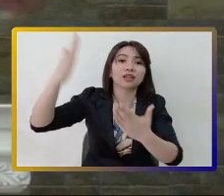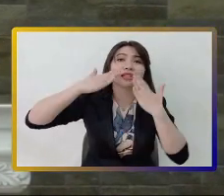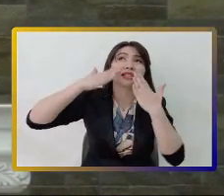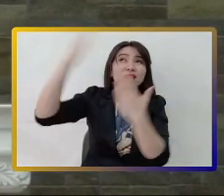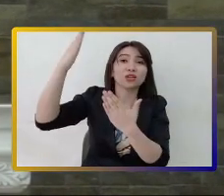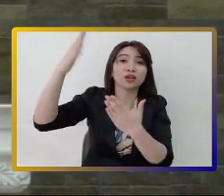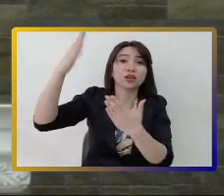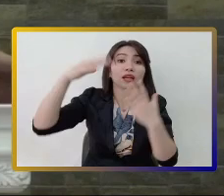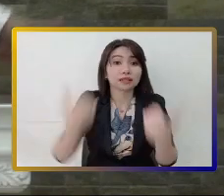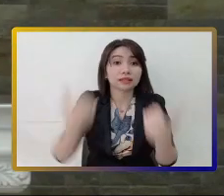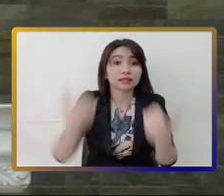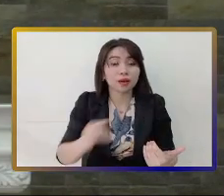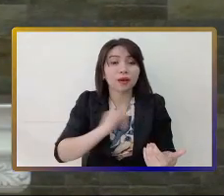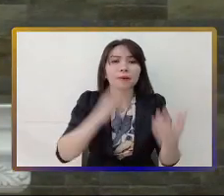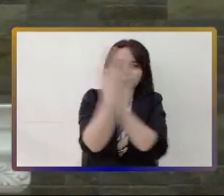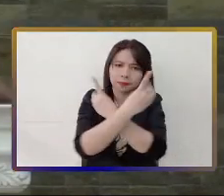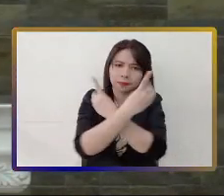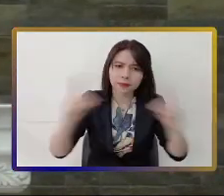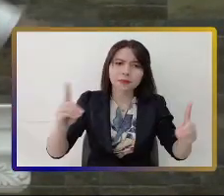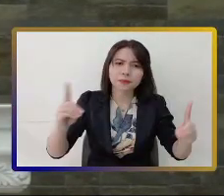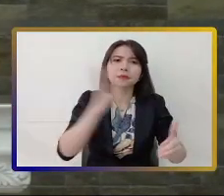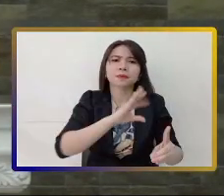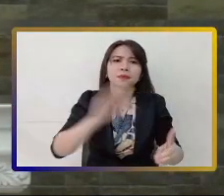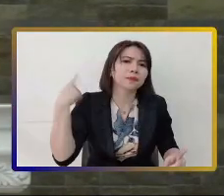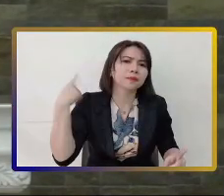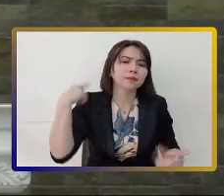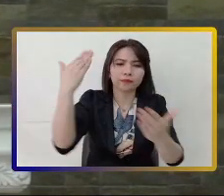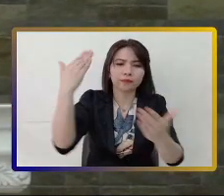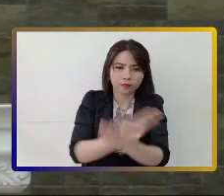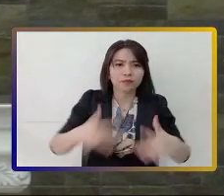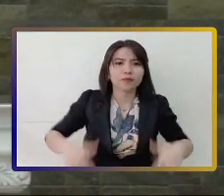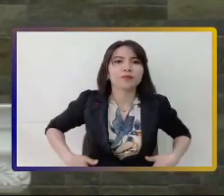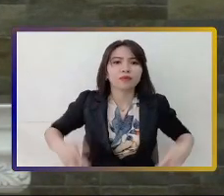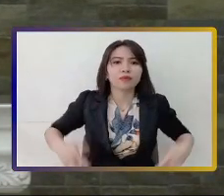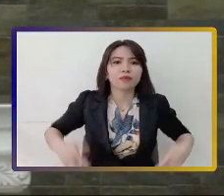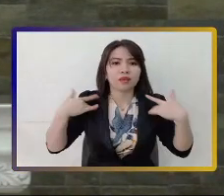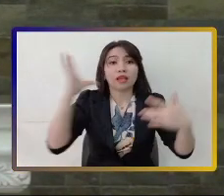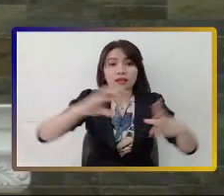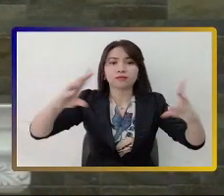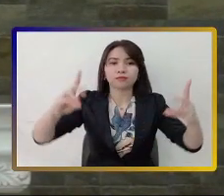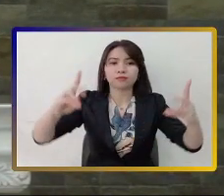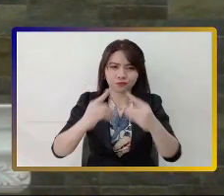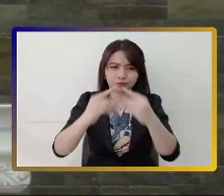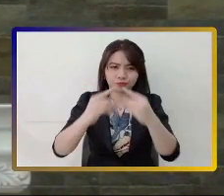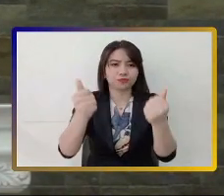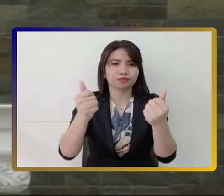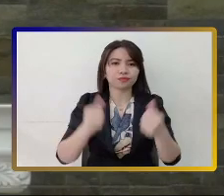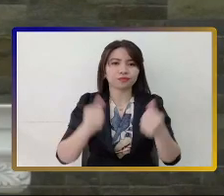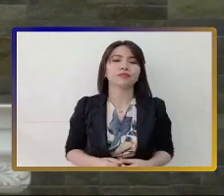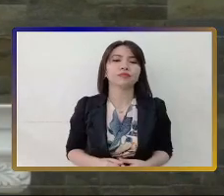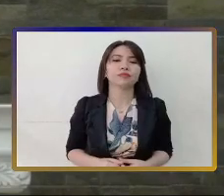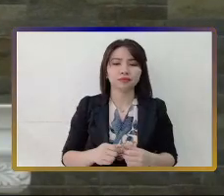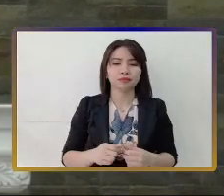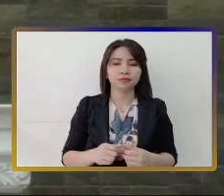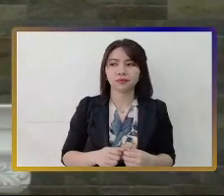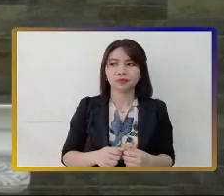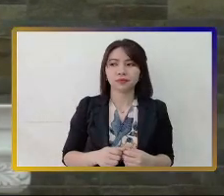Now, I can straighten up my life. I am recovered.